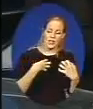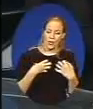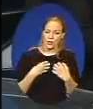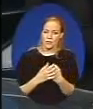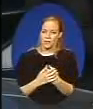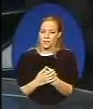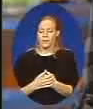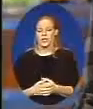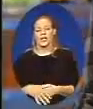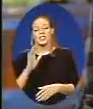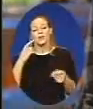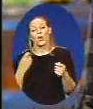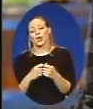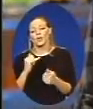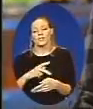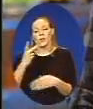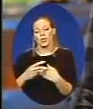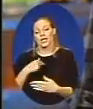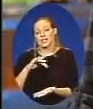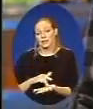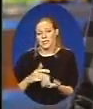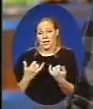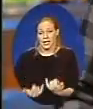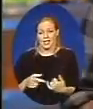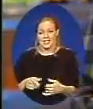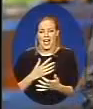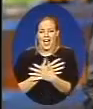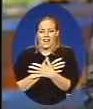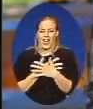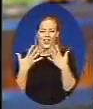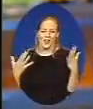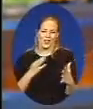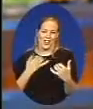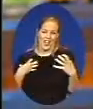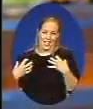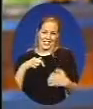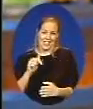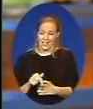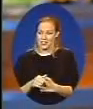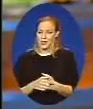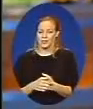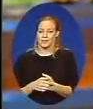אתה... זה נורא תלוי באיזה פרויקט אני נמצא. זה כרגע אהבתי הגדולה, ההצגה הזאת.